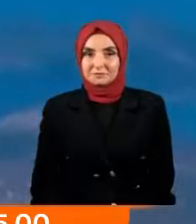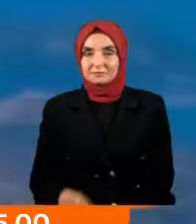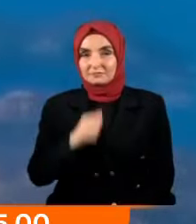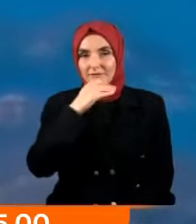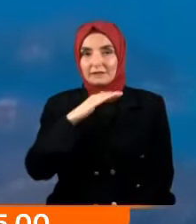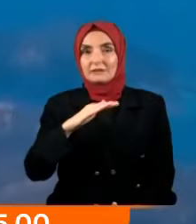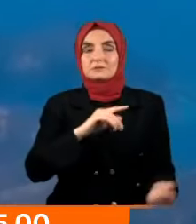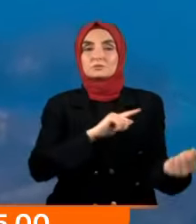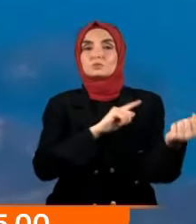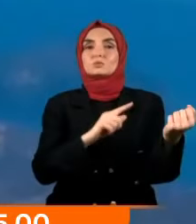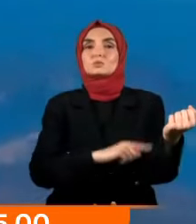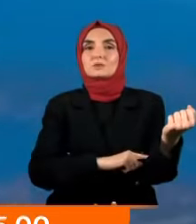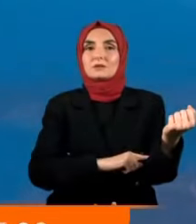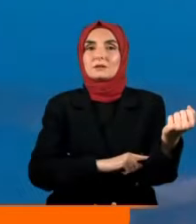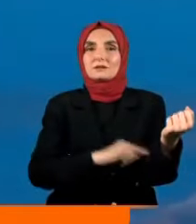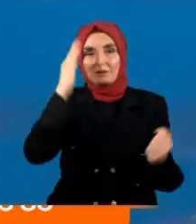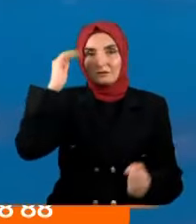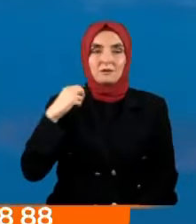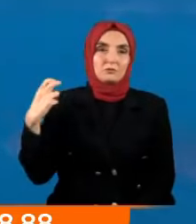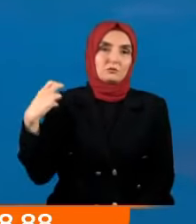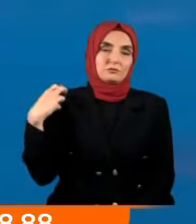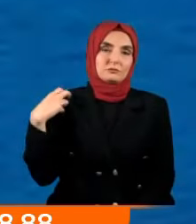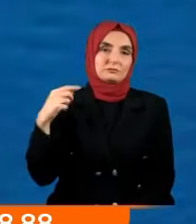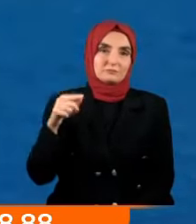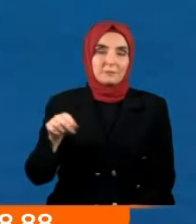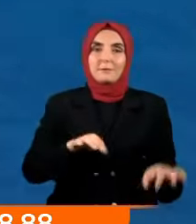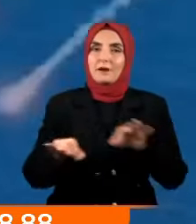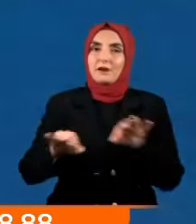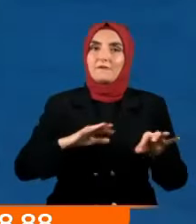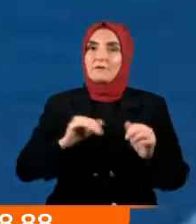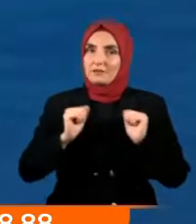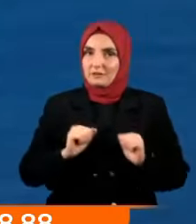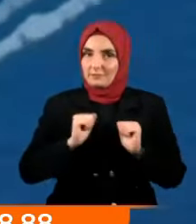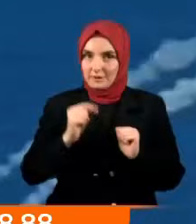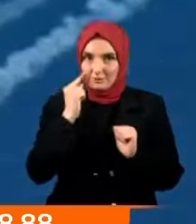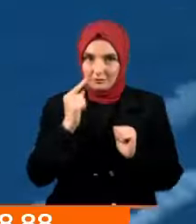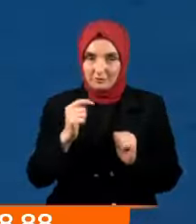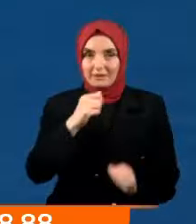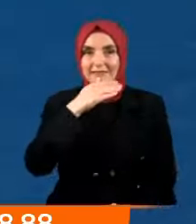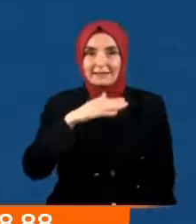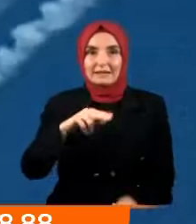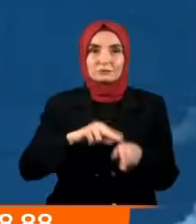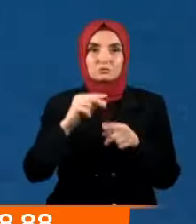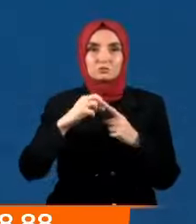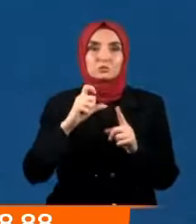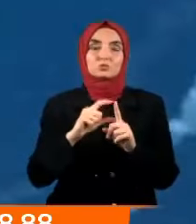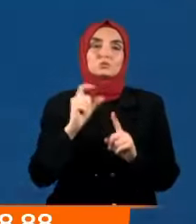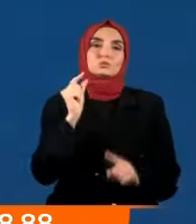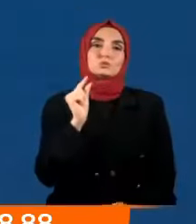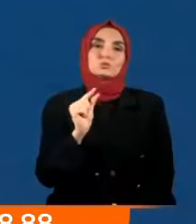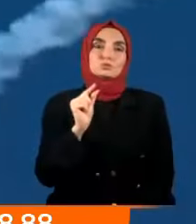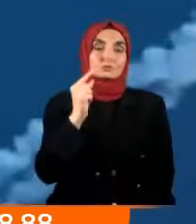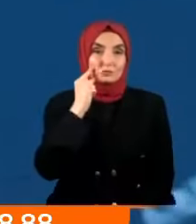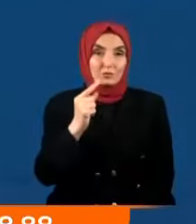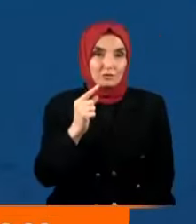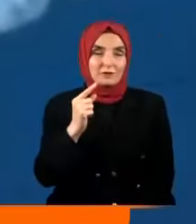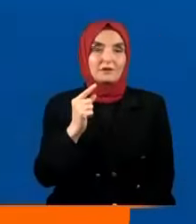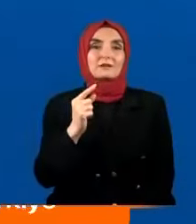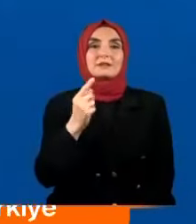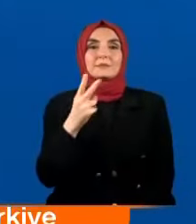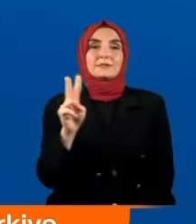Deniz Kuvvetleri Komutanlığı'nın planlı tatbikatlarından Deniz Kurdu 2024 Doğu Akdeniz'de başladı. Seçkin gözlemci gününde denizin